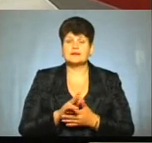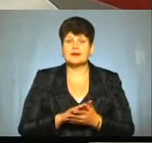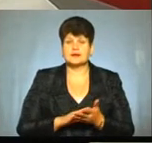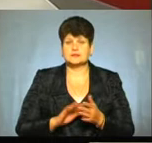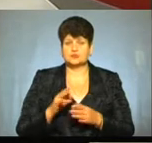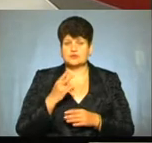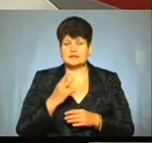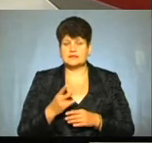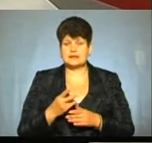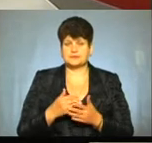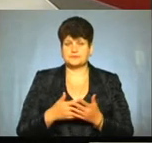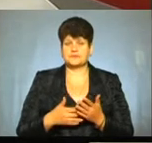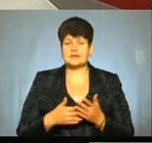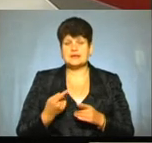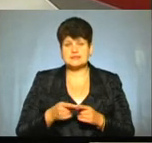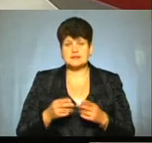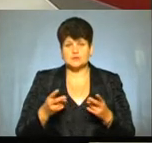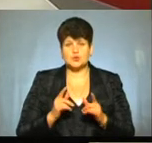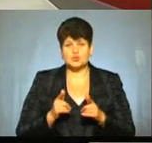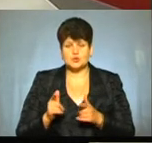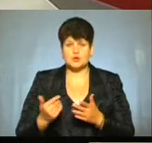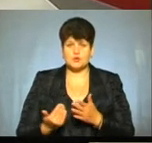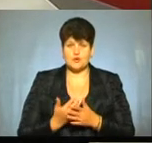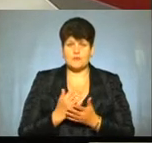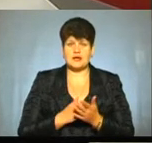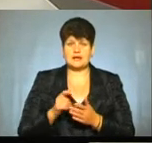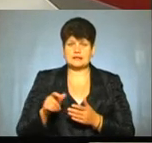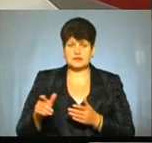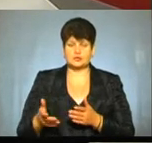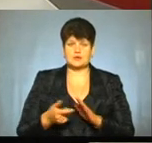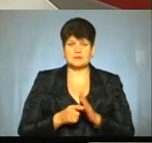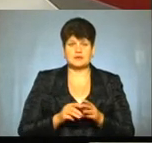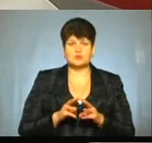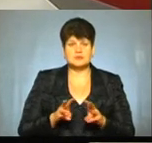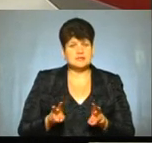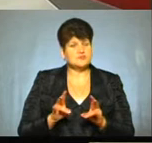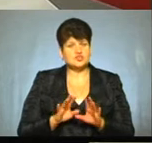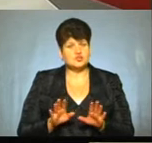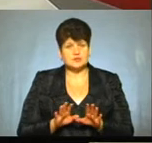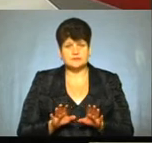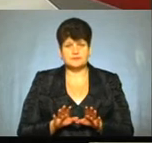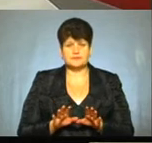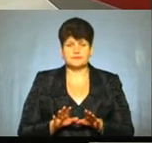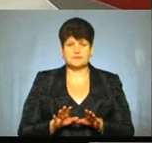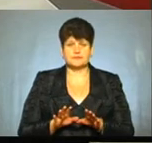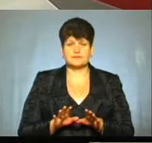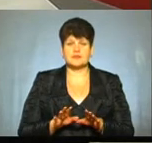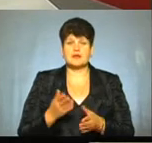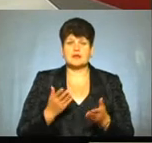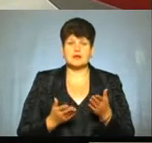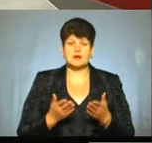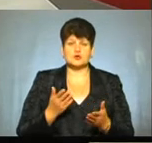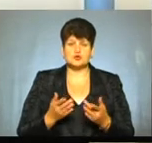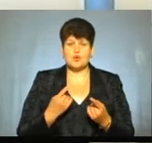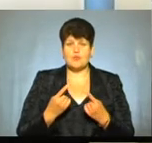як далі буде виглядати процедура? Це потрібно буде узгоджувати нових кандидатур з Кабміном, чи ні? Чи новопризначений губернатор це робить